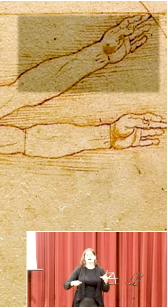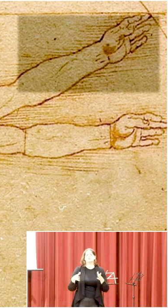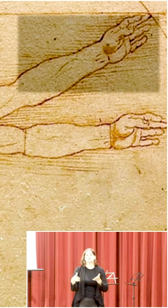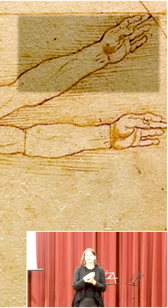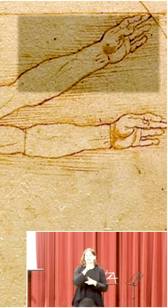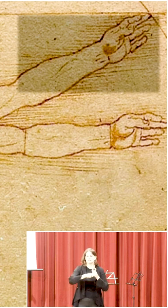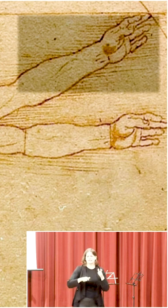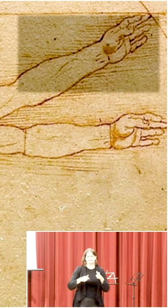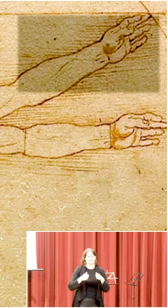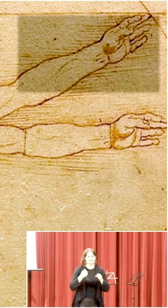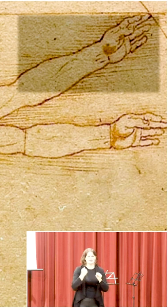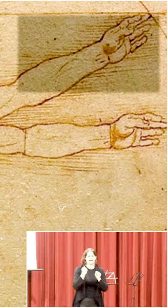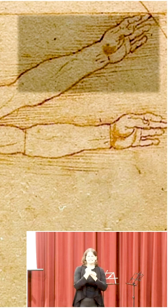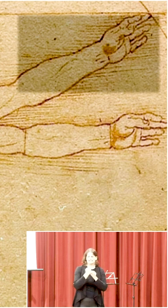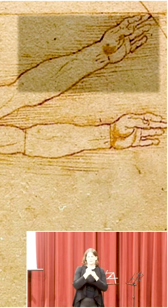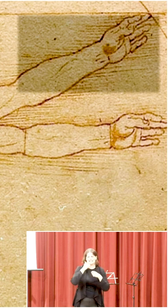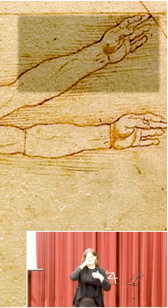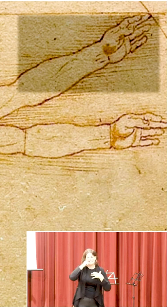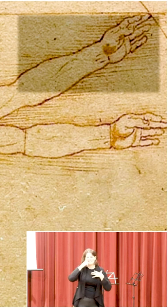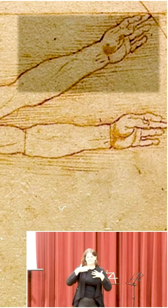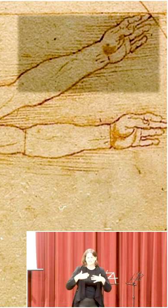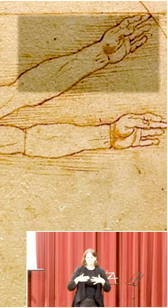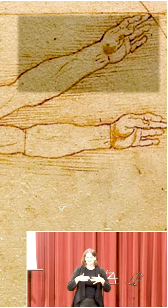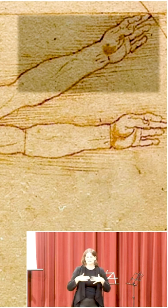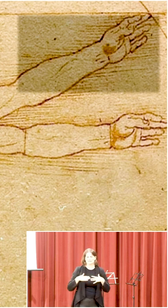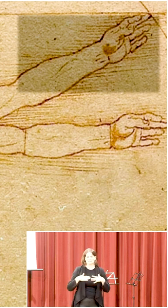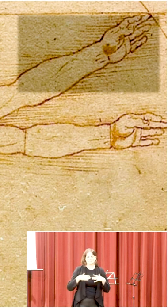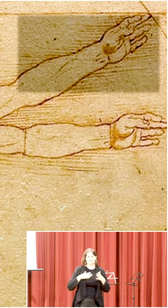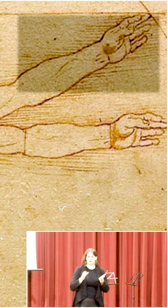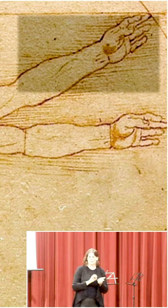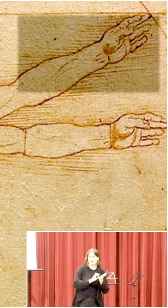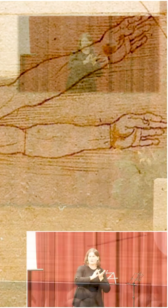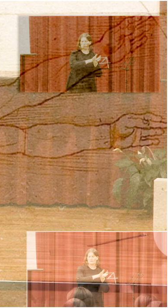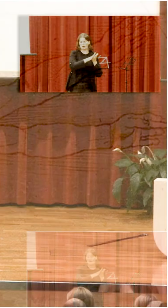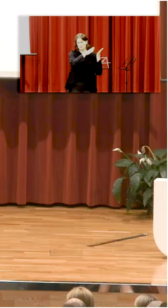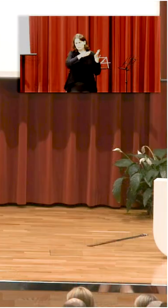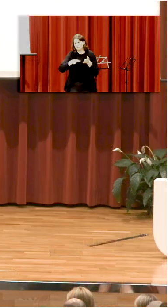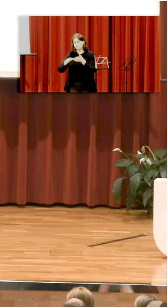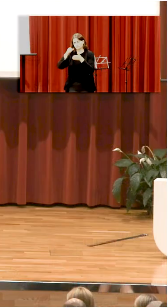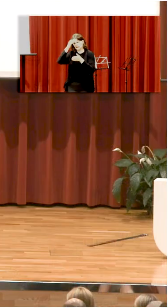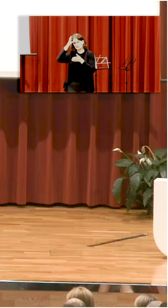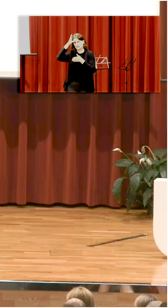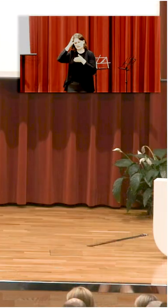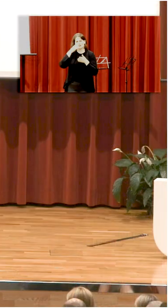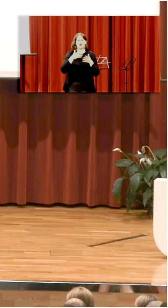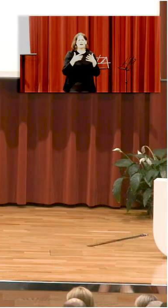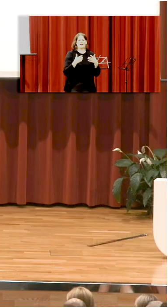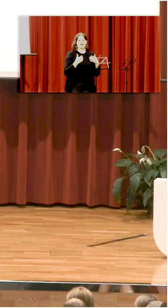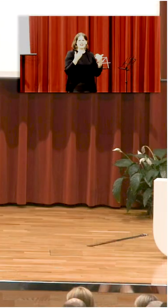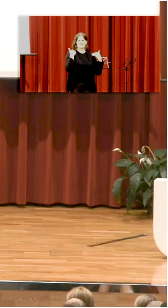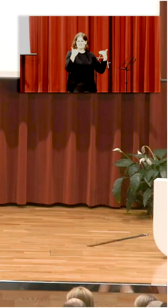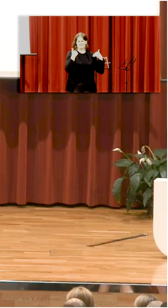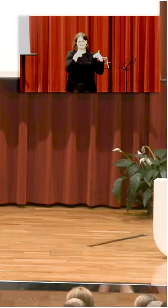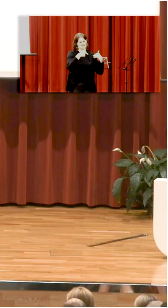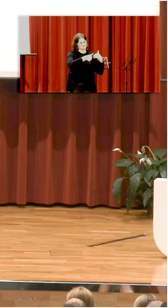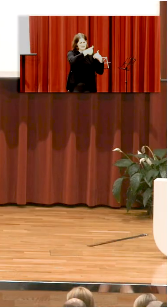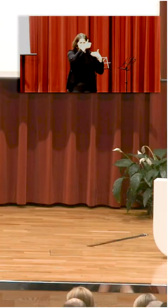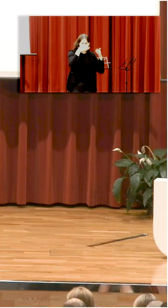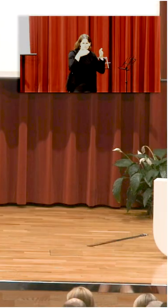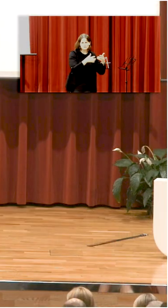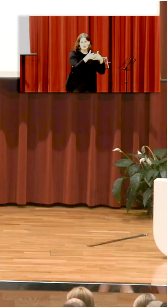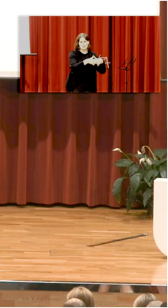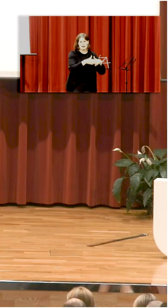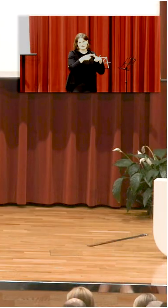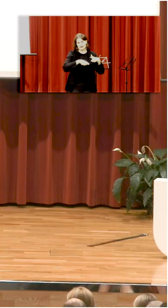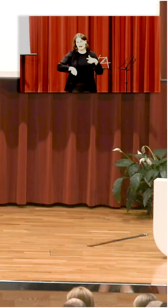les màquines. I ara estem parlant de que ens estem traient també la part intel·lectual. El coneixement ho estem